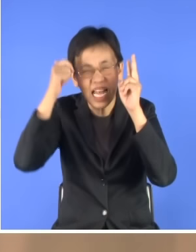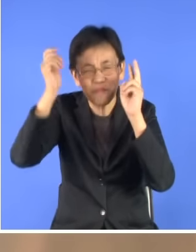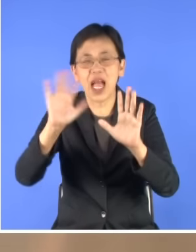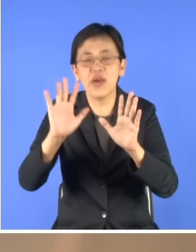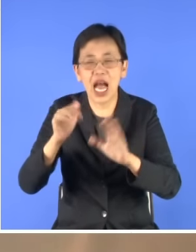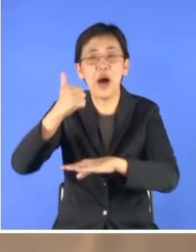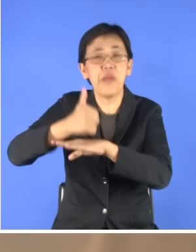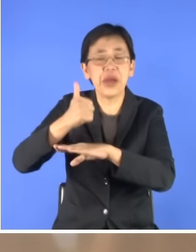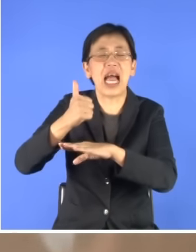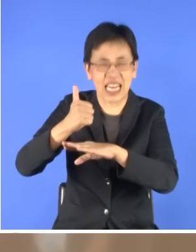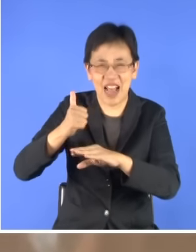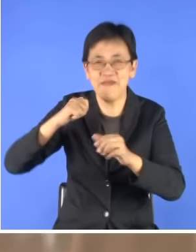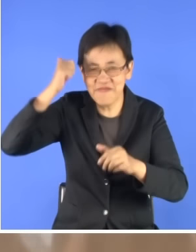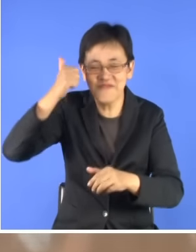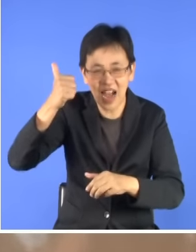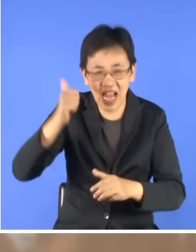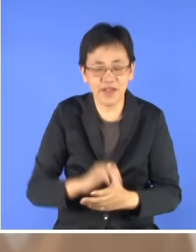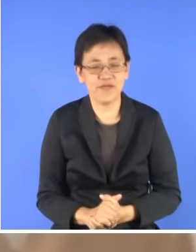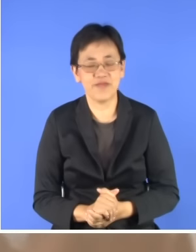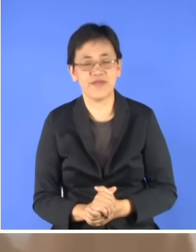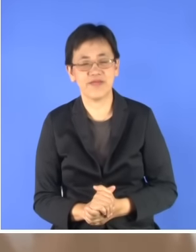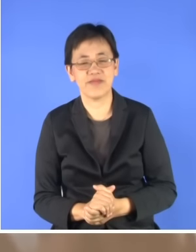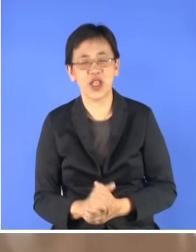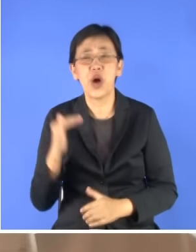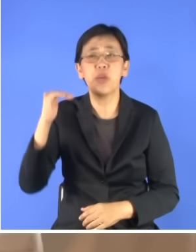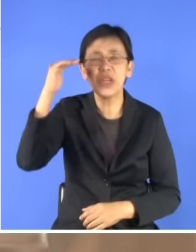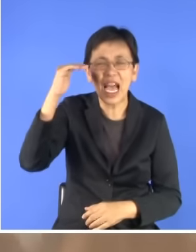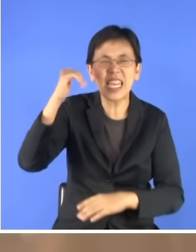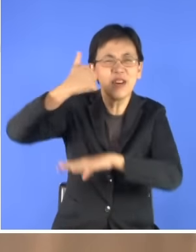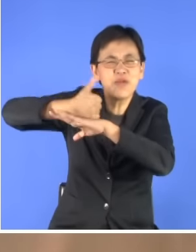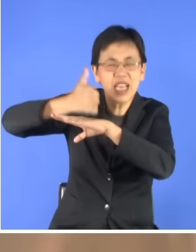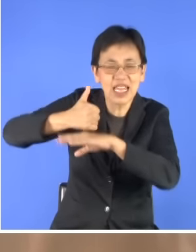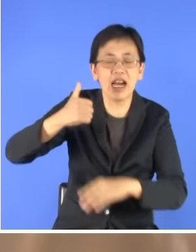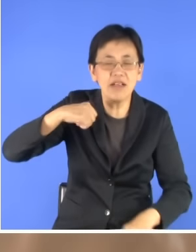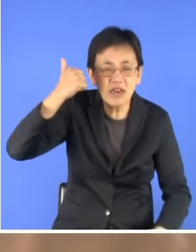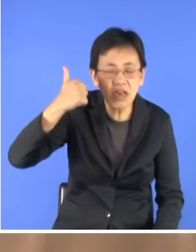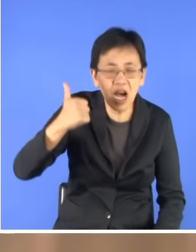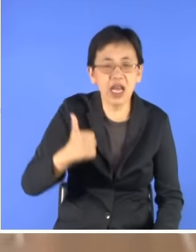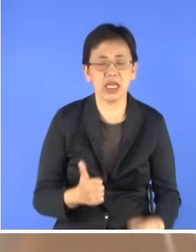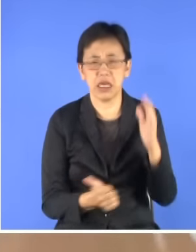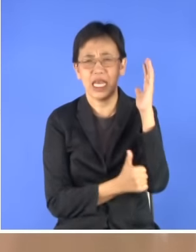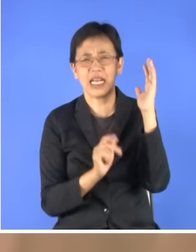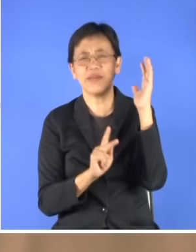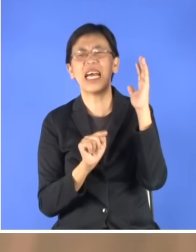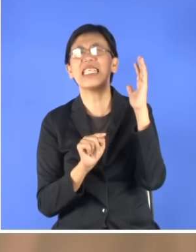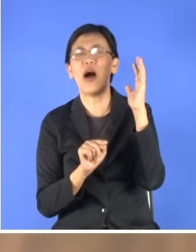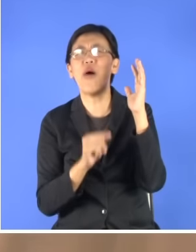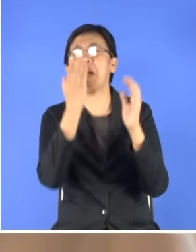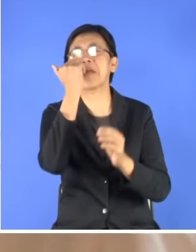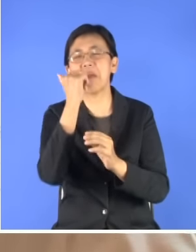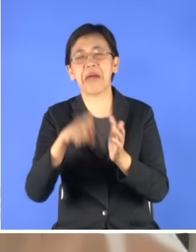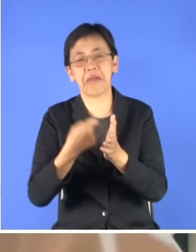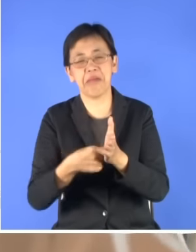่ แม่กำนันก็เชื่อเพราะแม่กำนันก็บ่เคยได้ของเมืองจะเถื่อที่ไปที่มาของกำนันมันเป็นอย่างนี ้ก็เลยต้